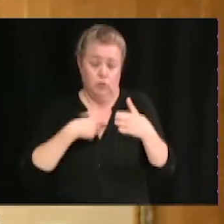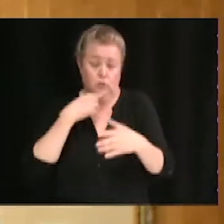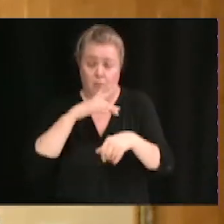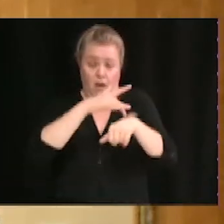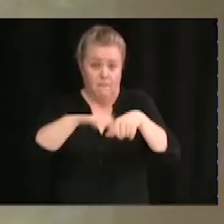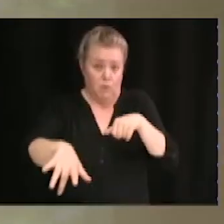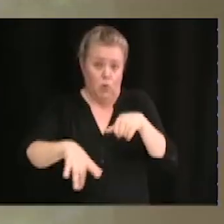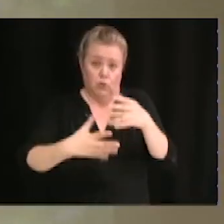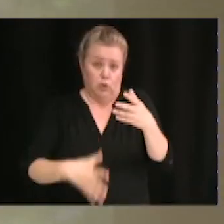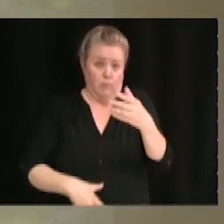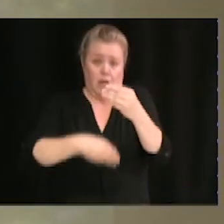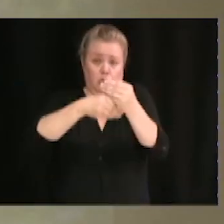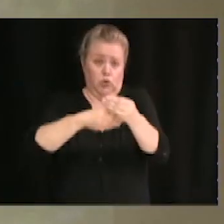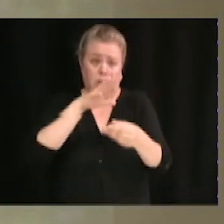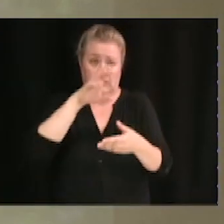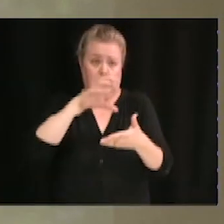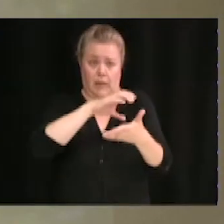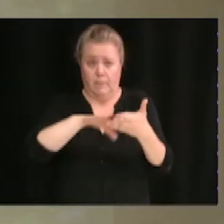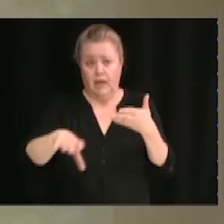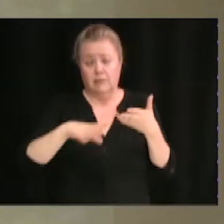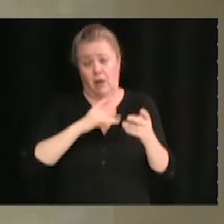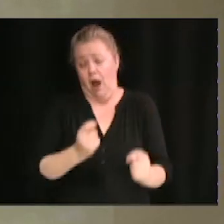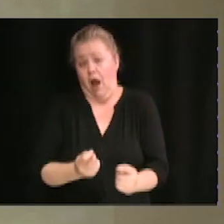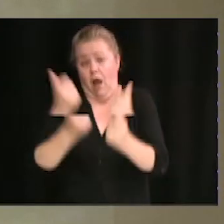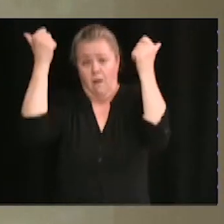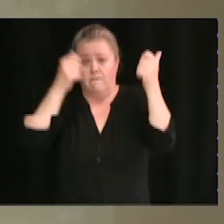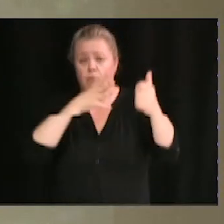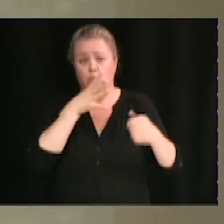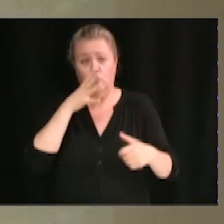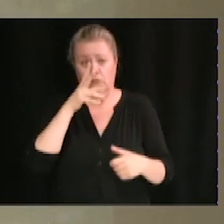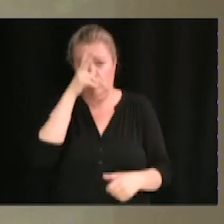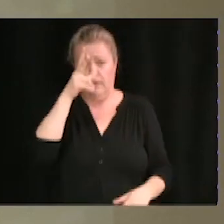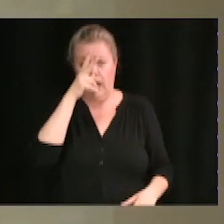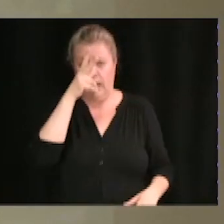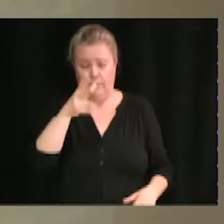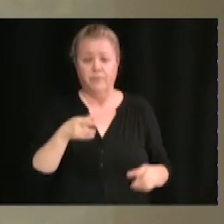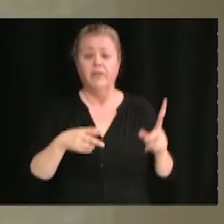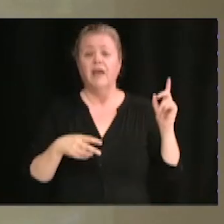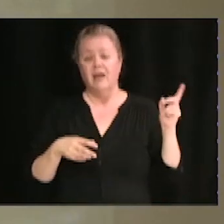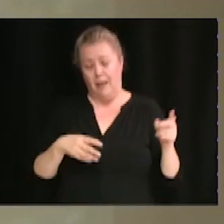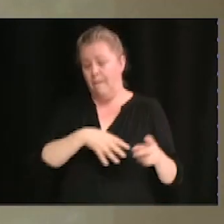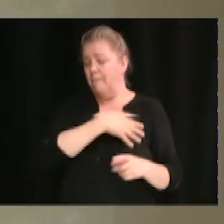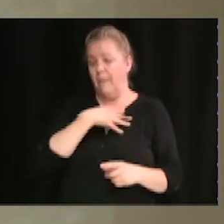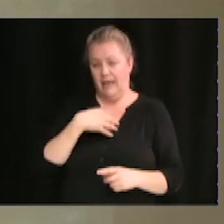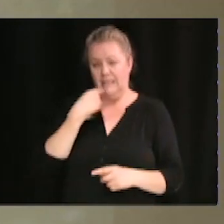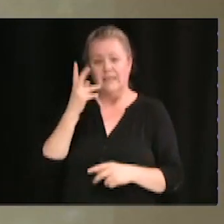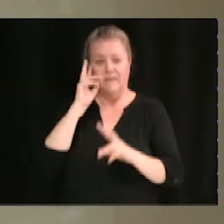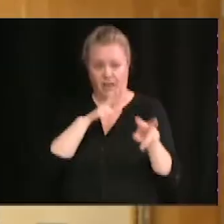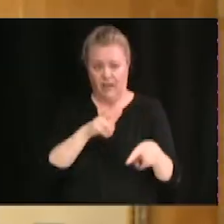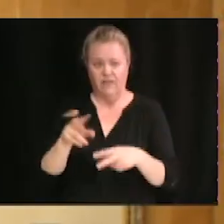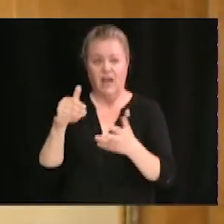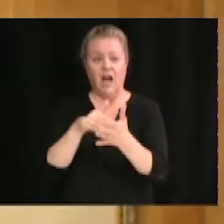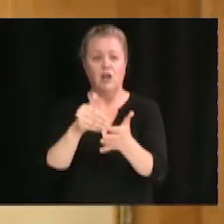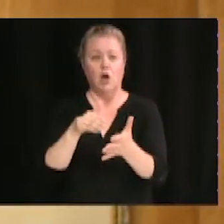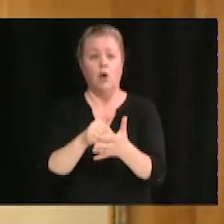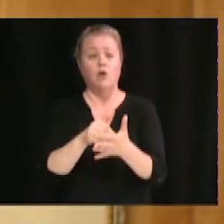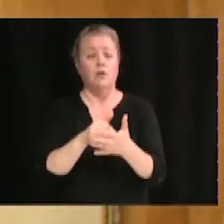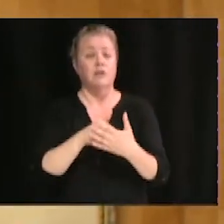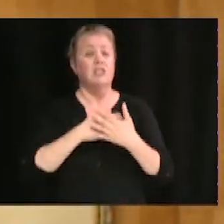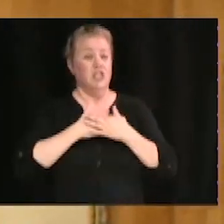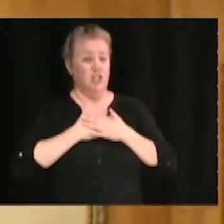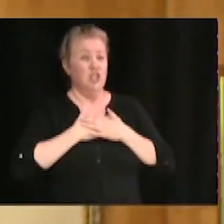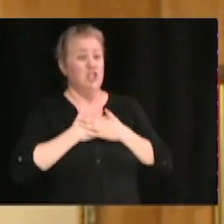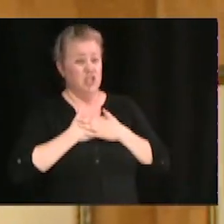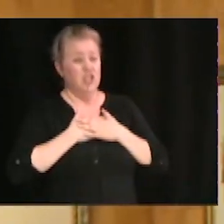Je vous assure que tout ça va être vérifié à nouveau. J'apprécierais bien